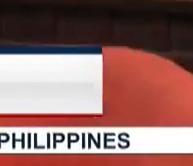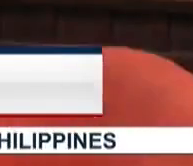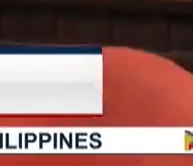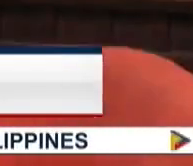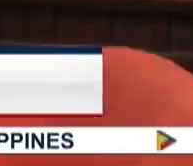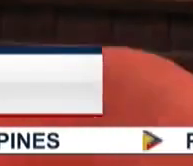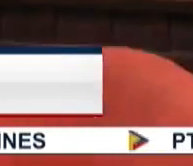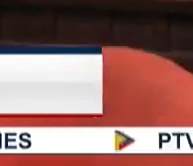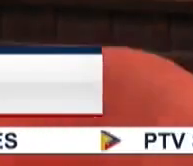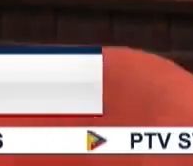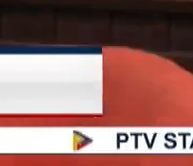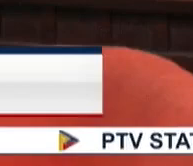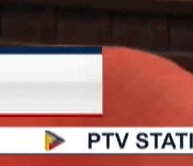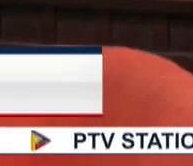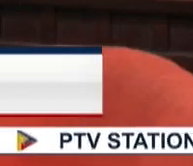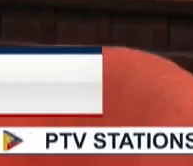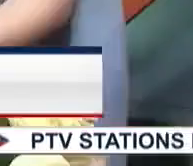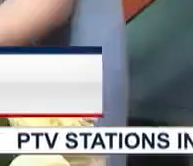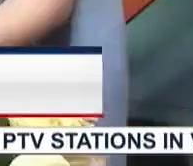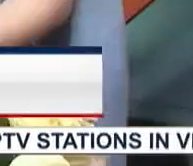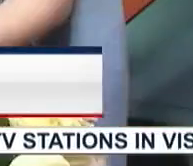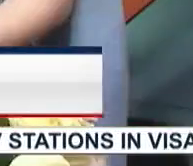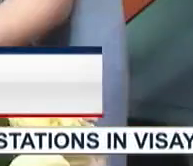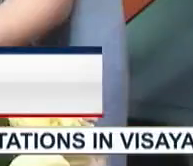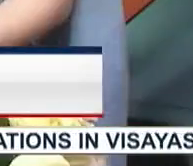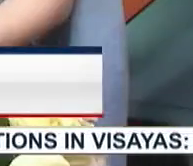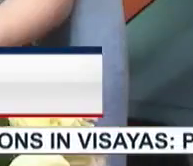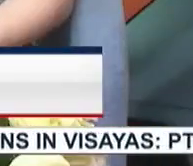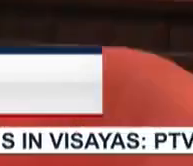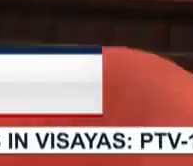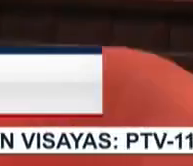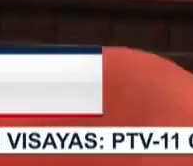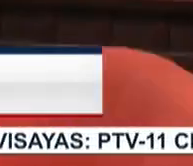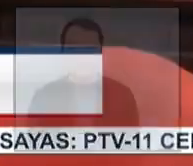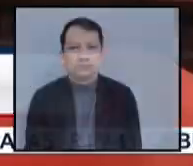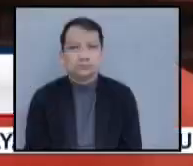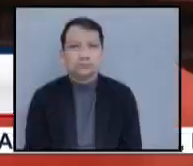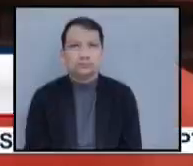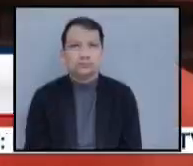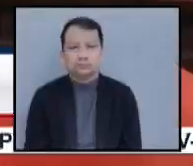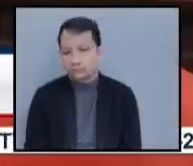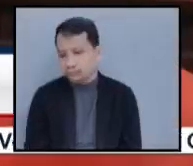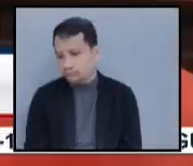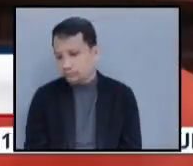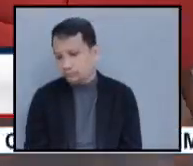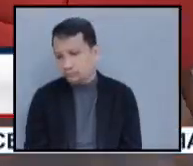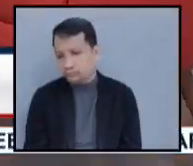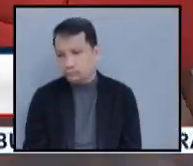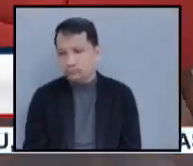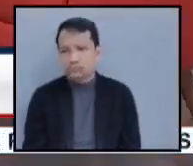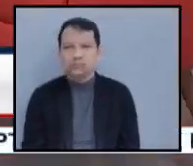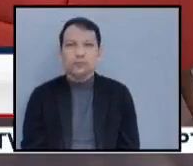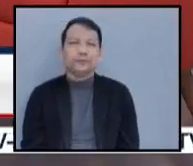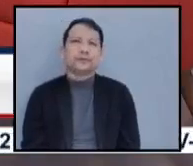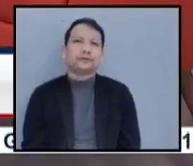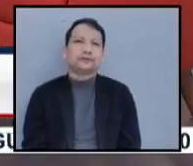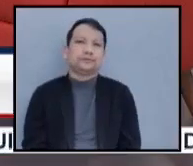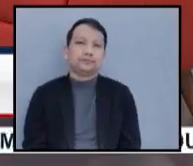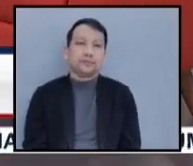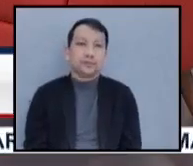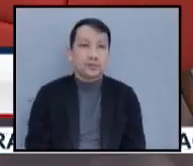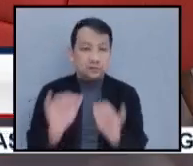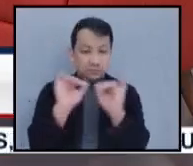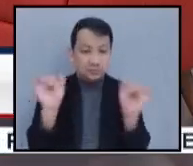siguro. 9 years old? Grade 3? Doon mo pa nalaman? 10 pala. Ano yan? Ito ba yung kapag halimbawa meron, halimbawa arithmetic,